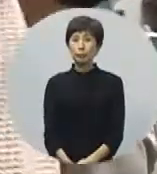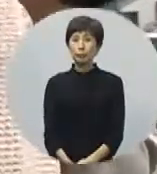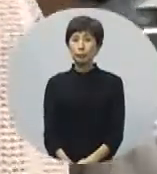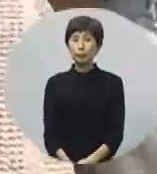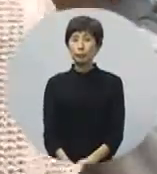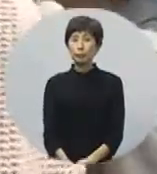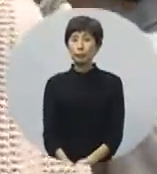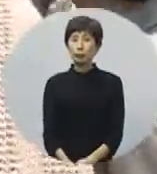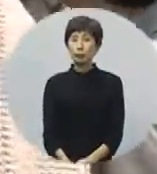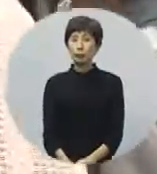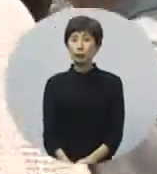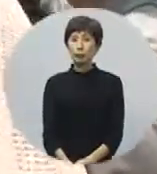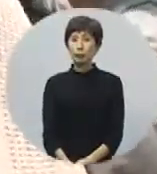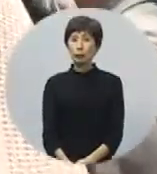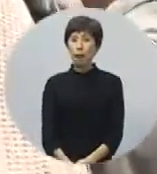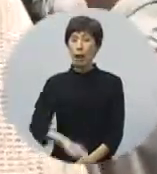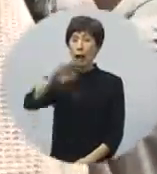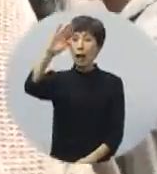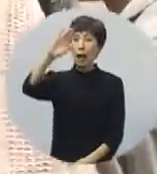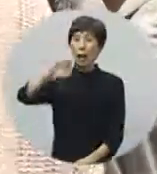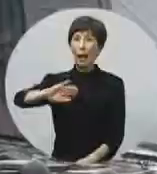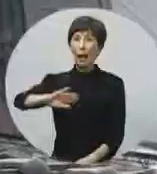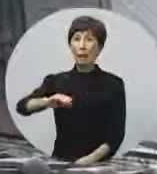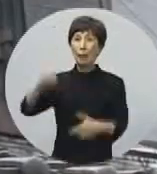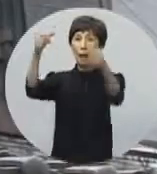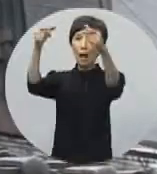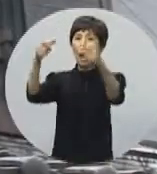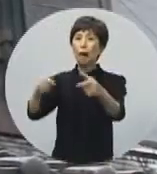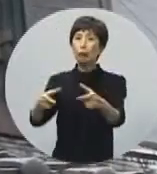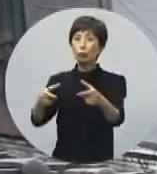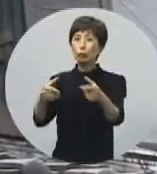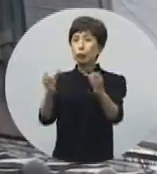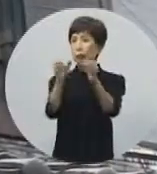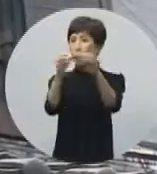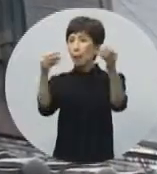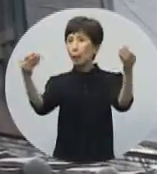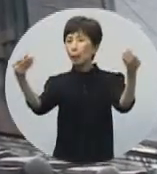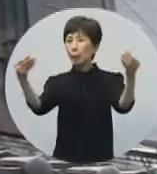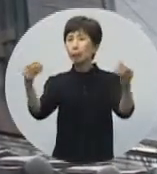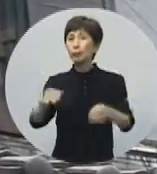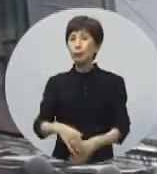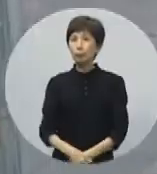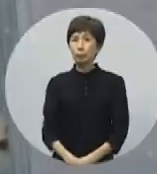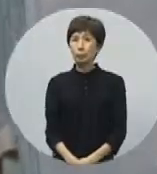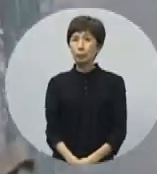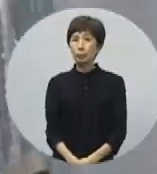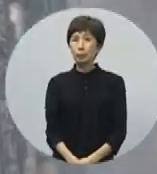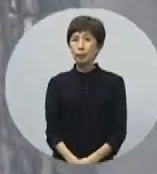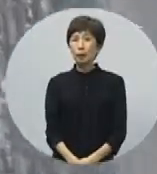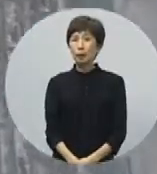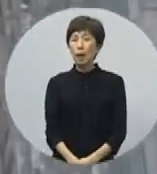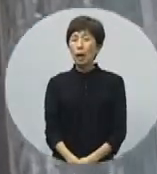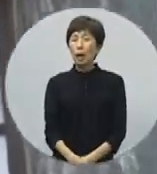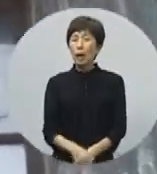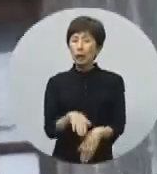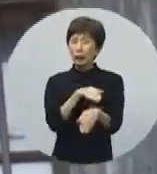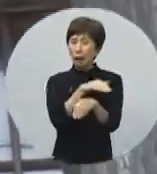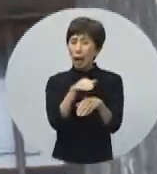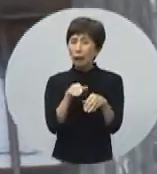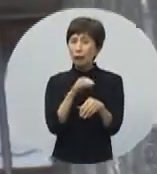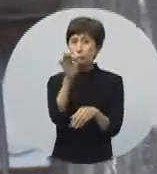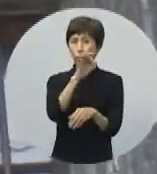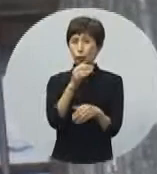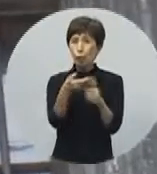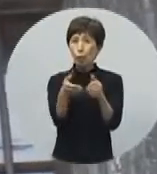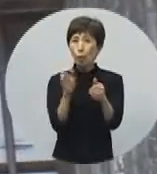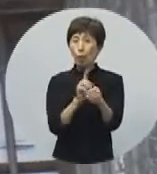見てみるとすごくこう壁が厚くて、上のところも厚い窓がついてますよね。やっぱすごく大事な商品を守るために、